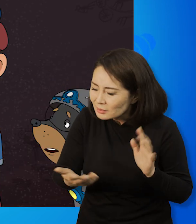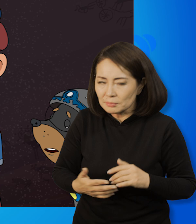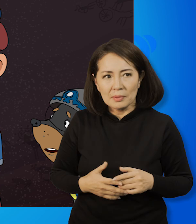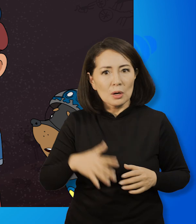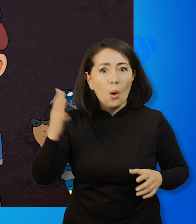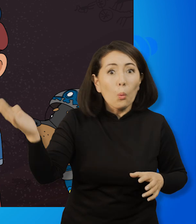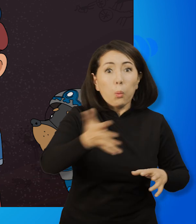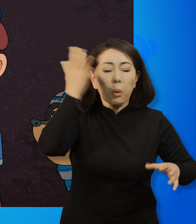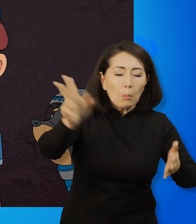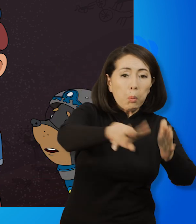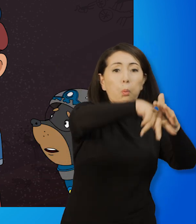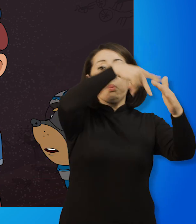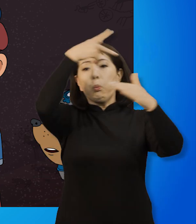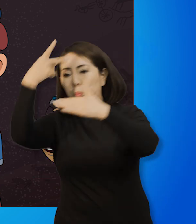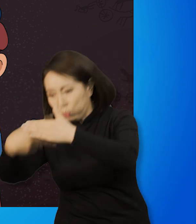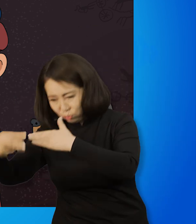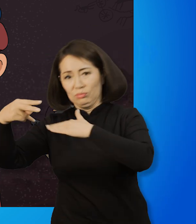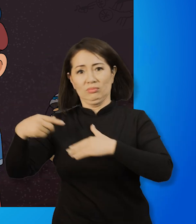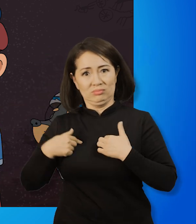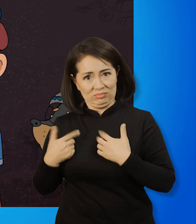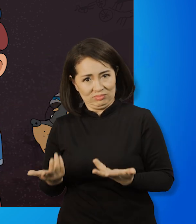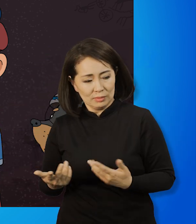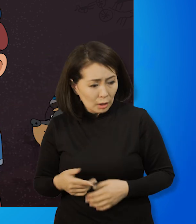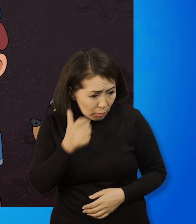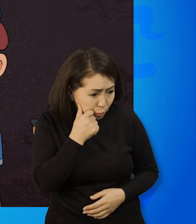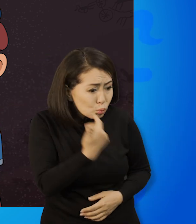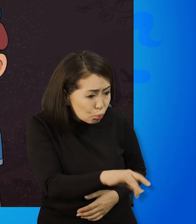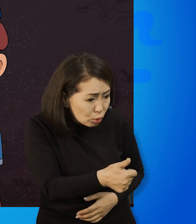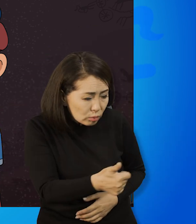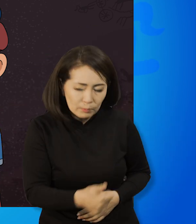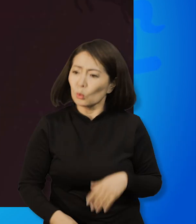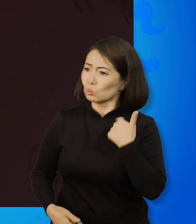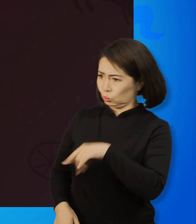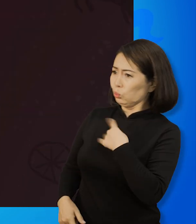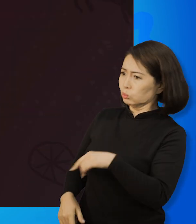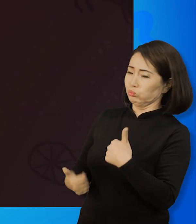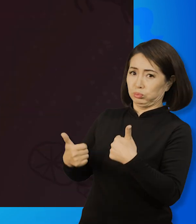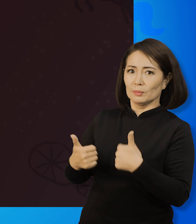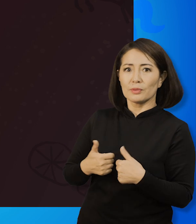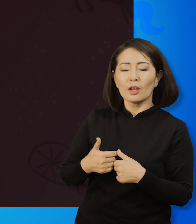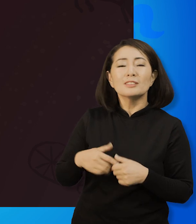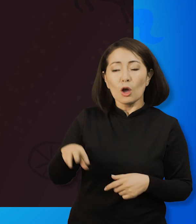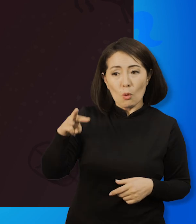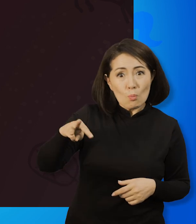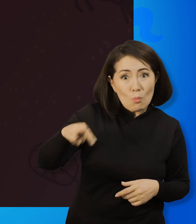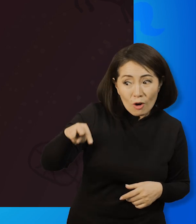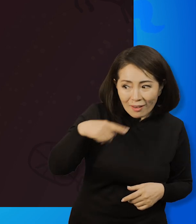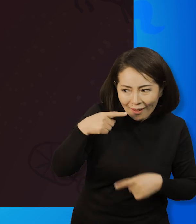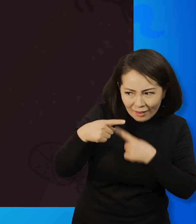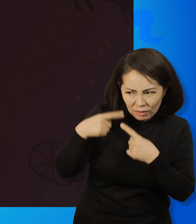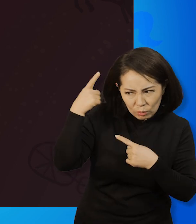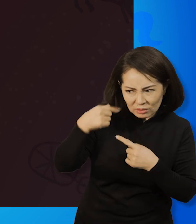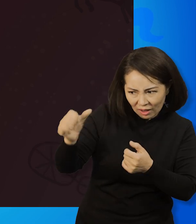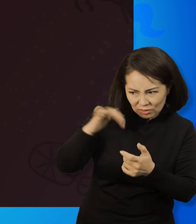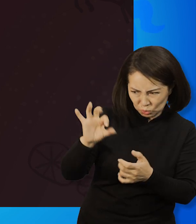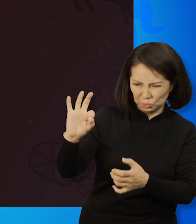гэж? Харин салхин тийсэд иш ороод ирсэн биз дээ. Би энэ зүгээр үү? Зүгээрээ. Төрөний мөнхийн